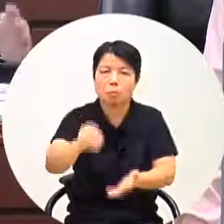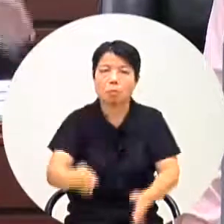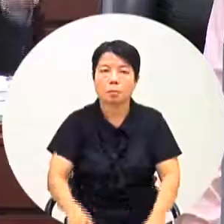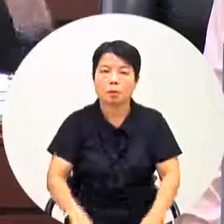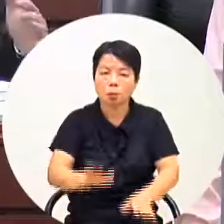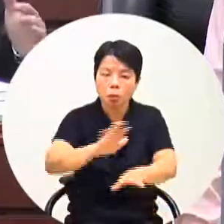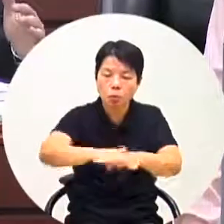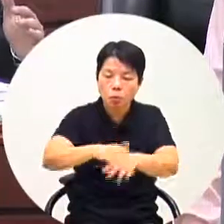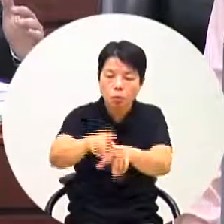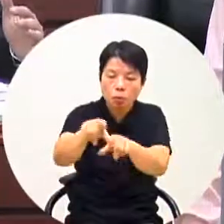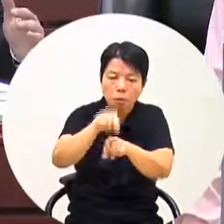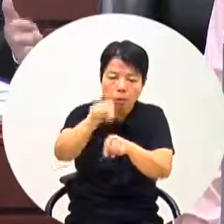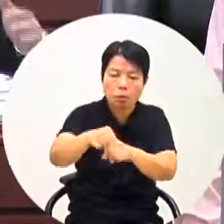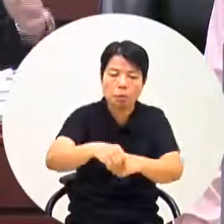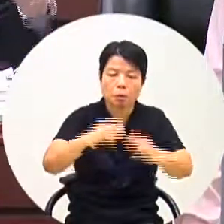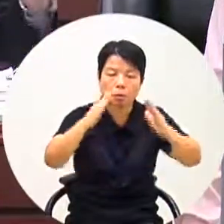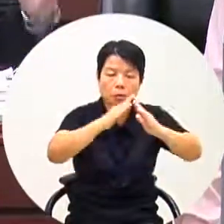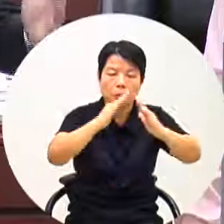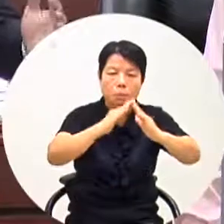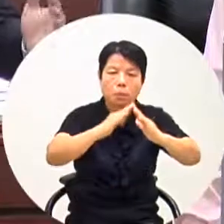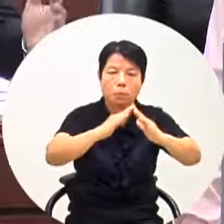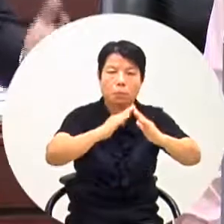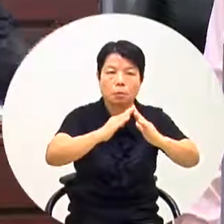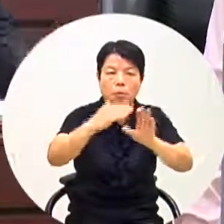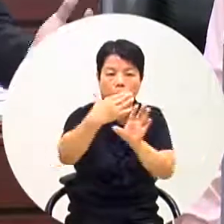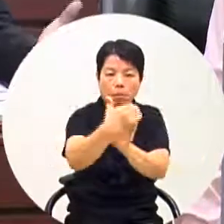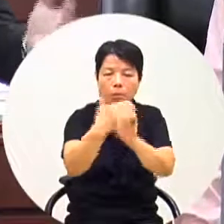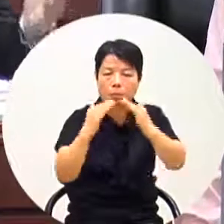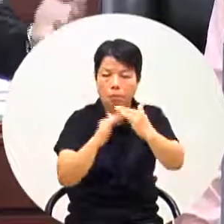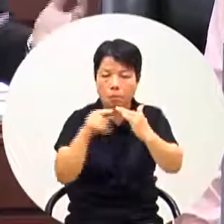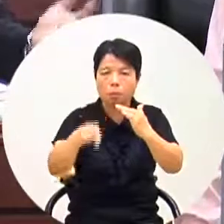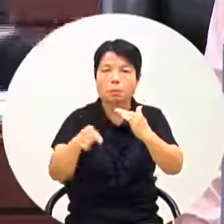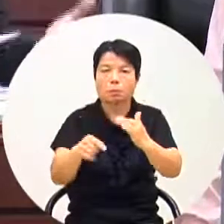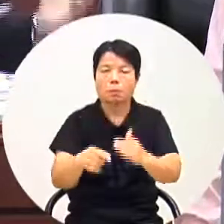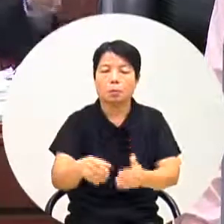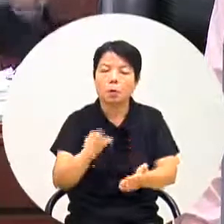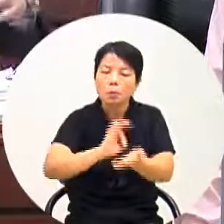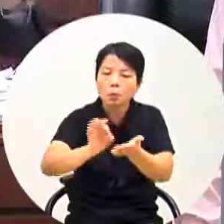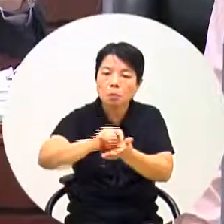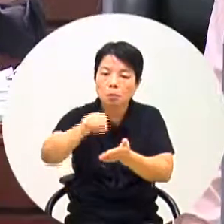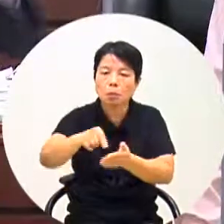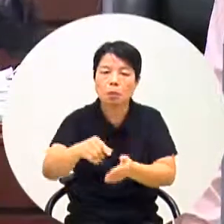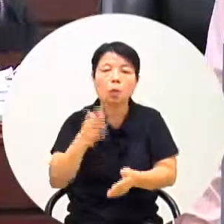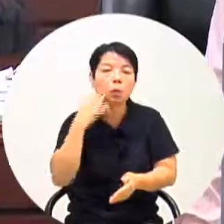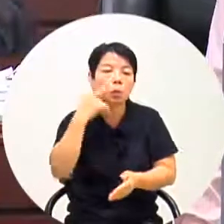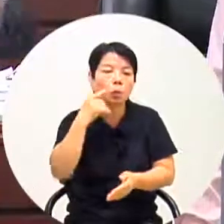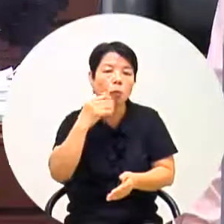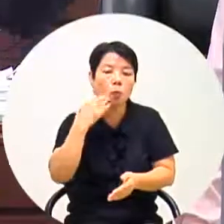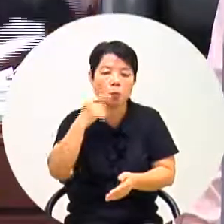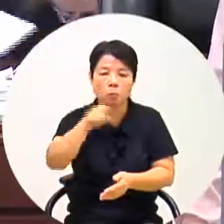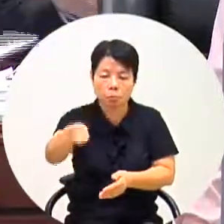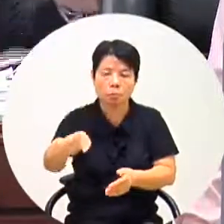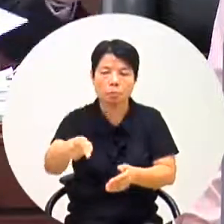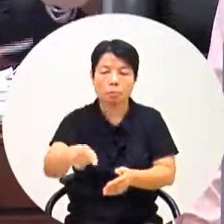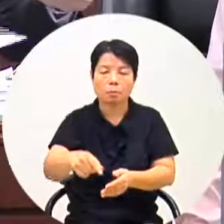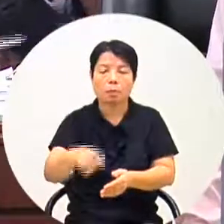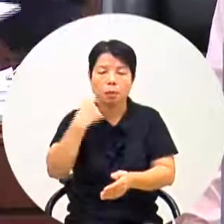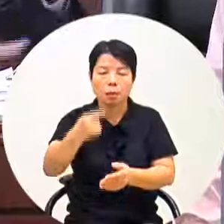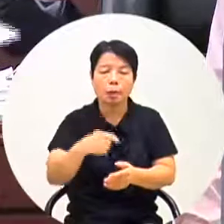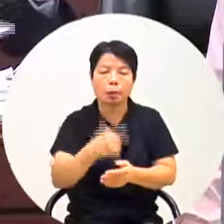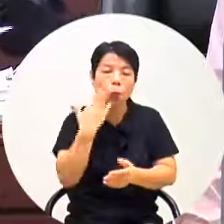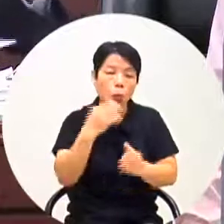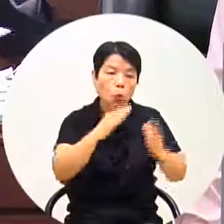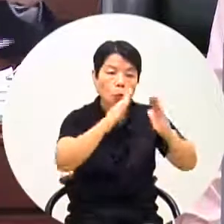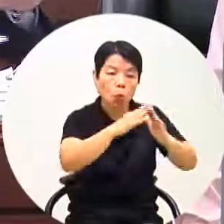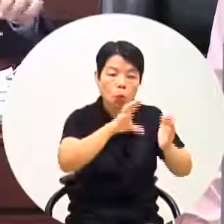它实际上的建筑的样态，然后用一个它假设要重新建一个像那样子的房子